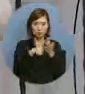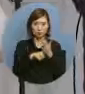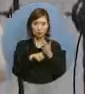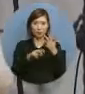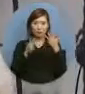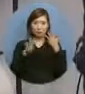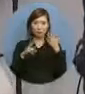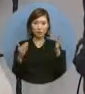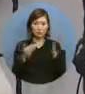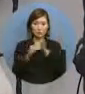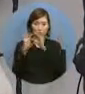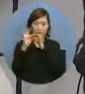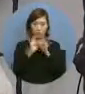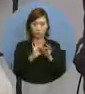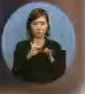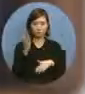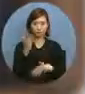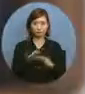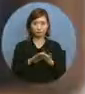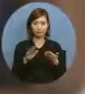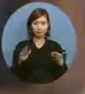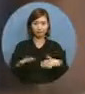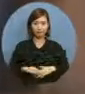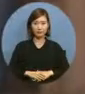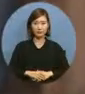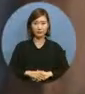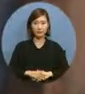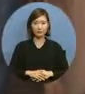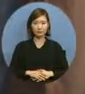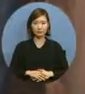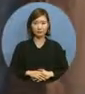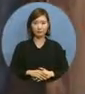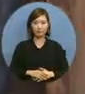22일까지 계속됩니다. CNN 뉴스 조성엽입니다.